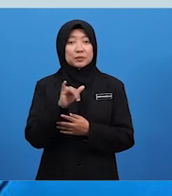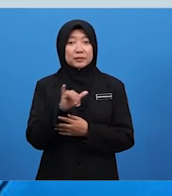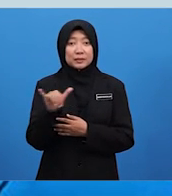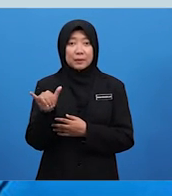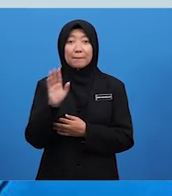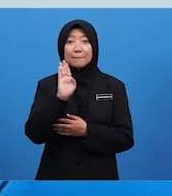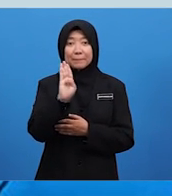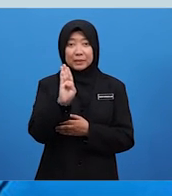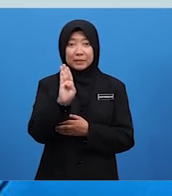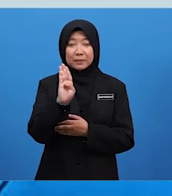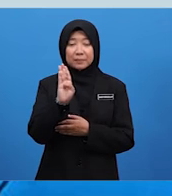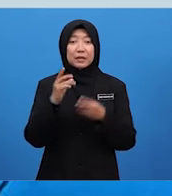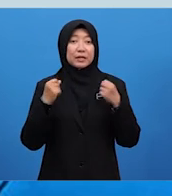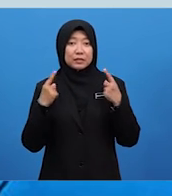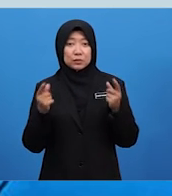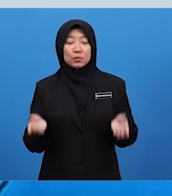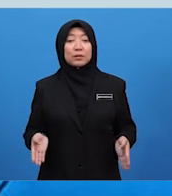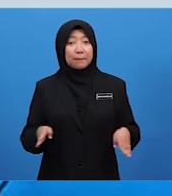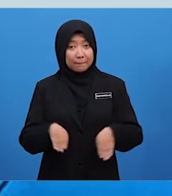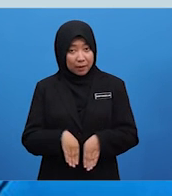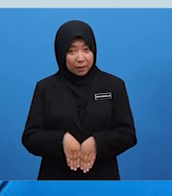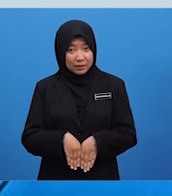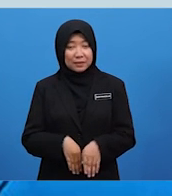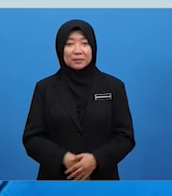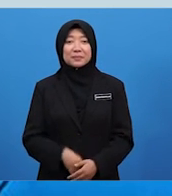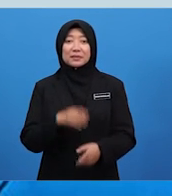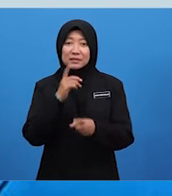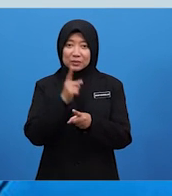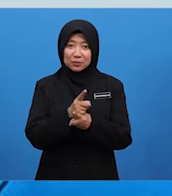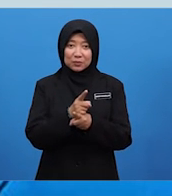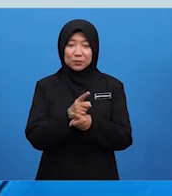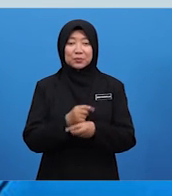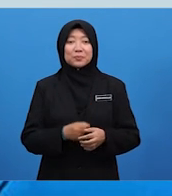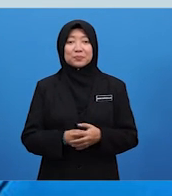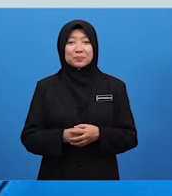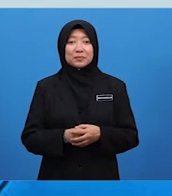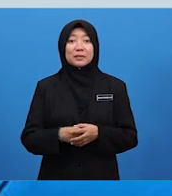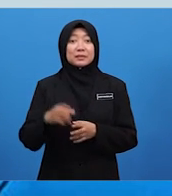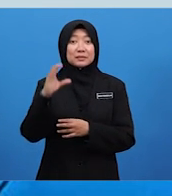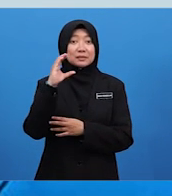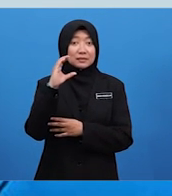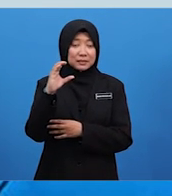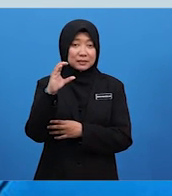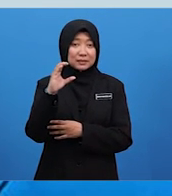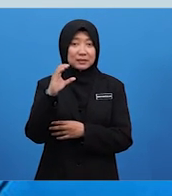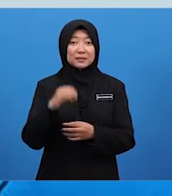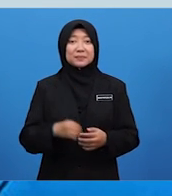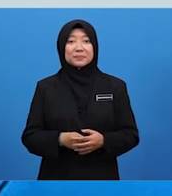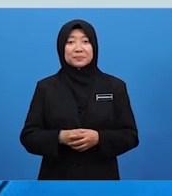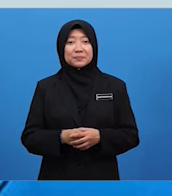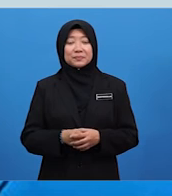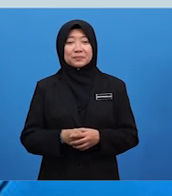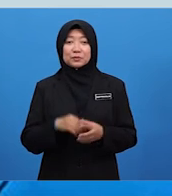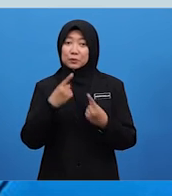Seterusnya, B, lisu terbalik. Ya, betul. Seterusnya, C.